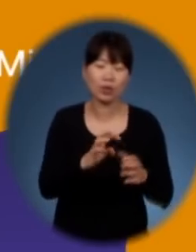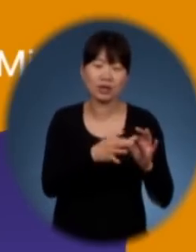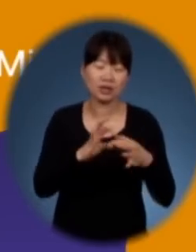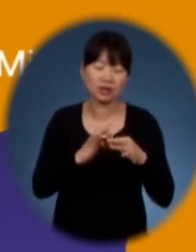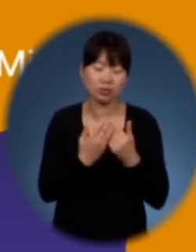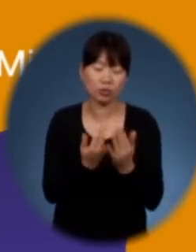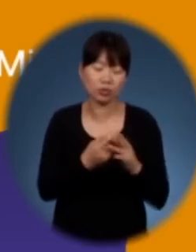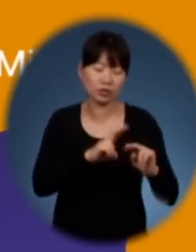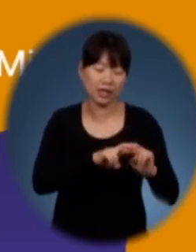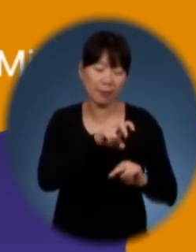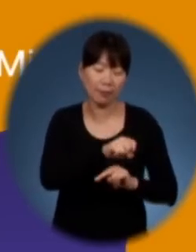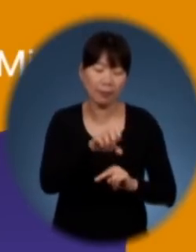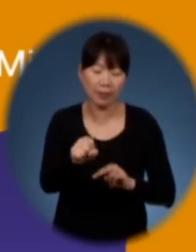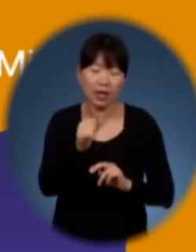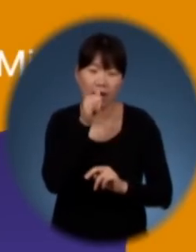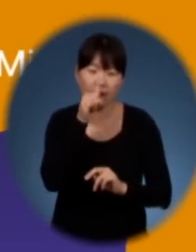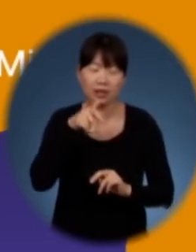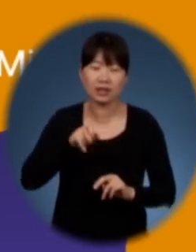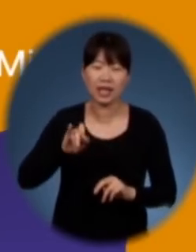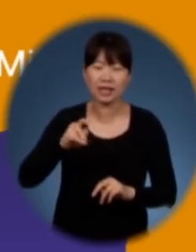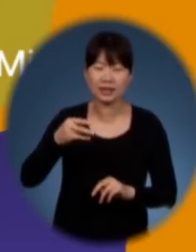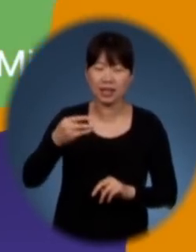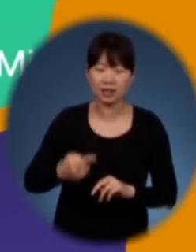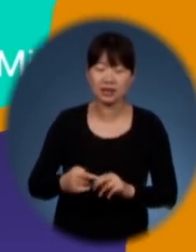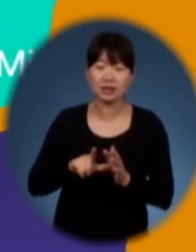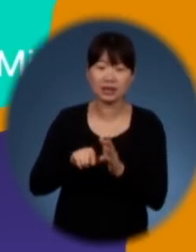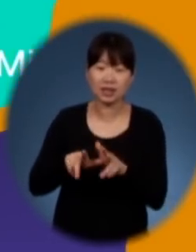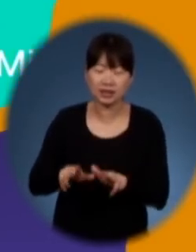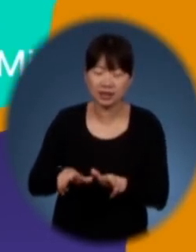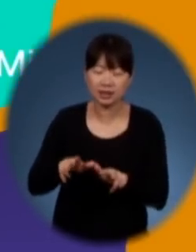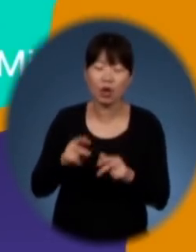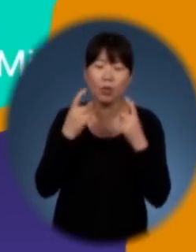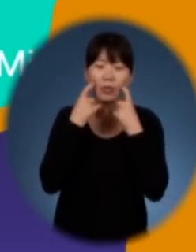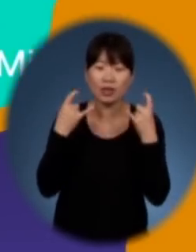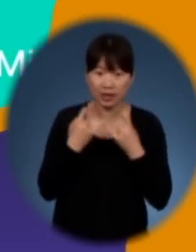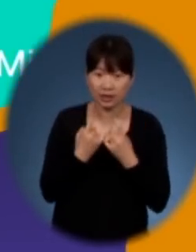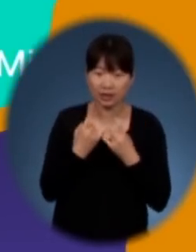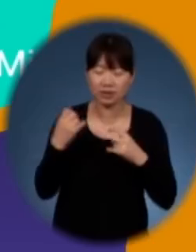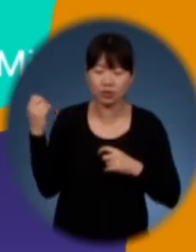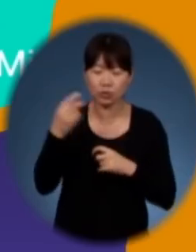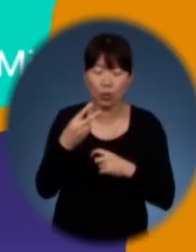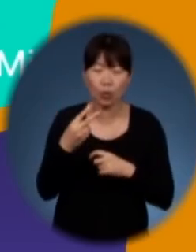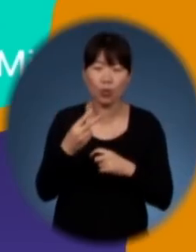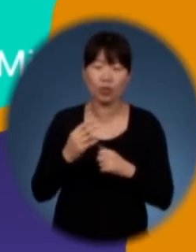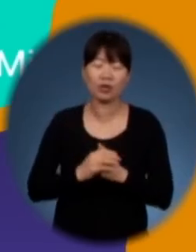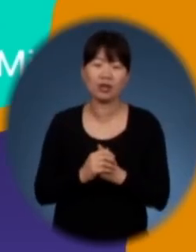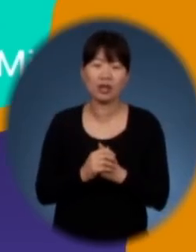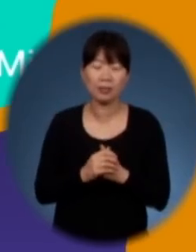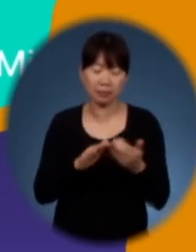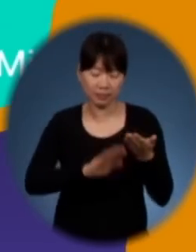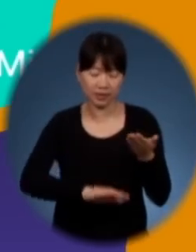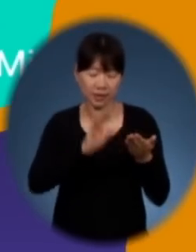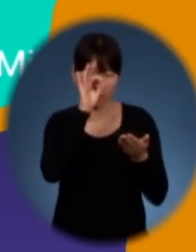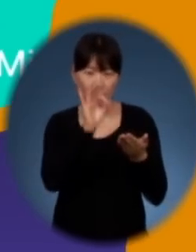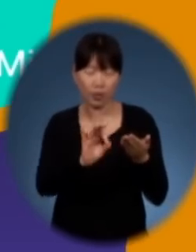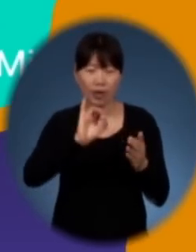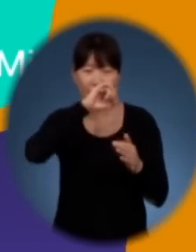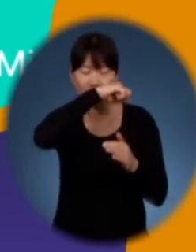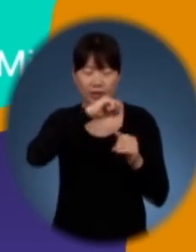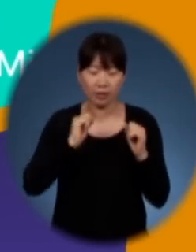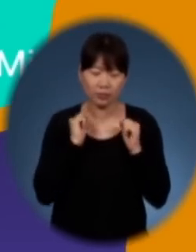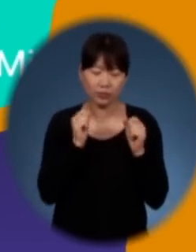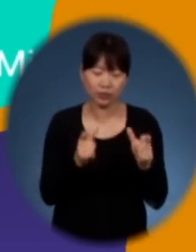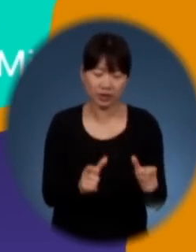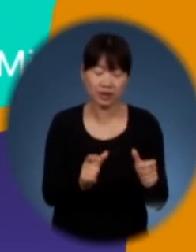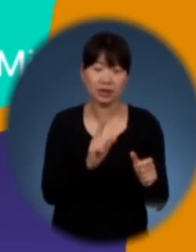되고요 카이사르 시대는 고지방 지금의 프랑스뿐만 아니라 밑에 보이는 아프리카 북단